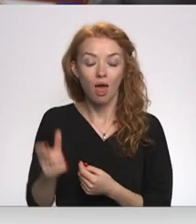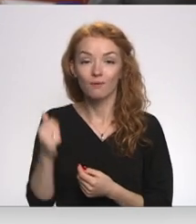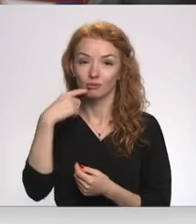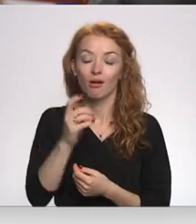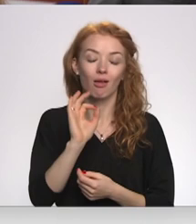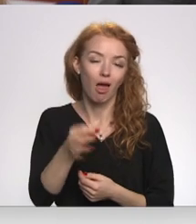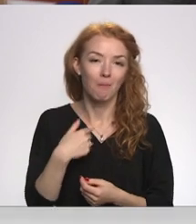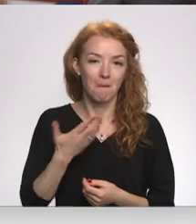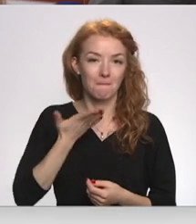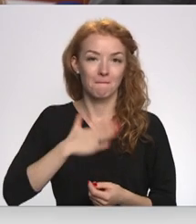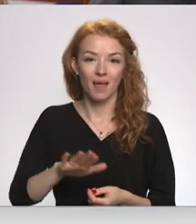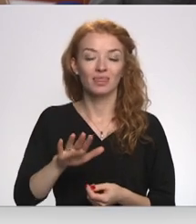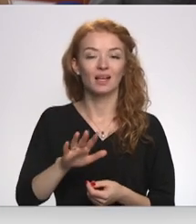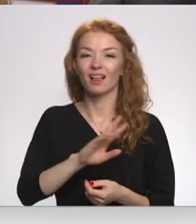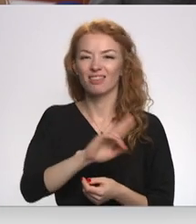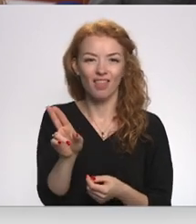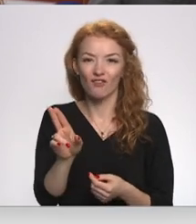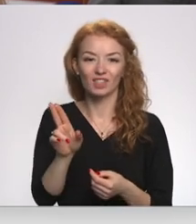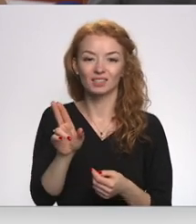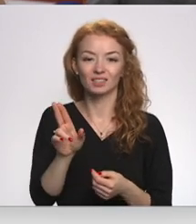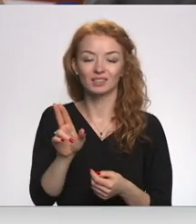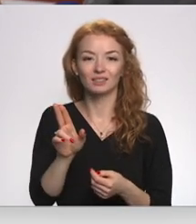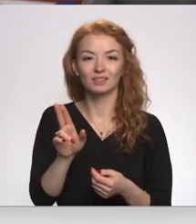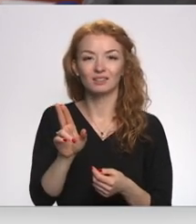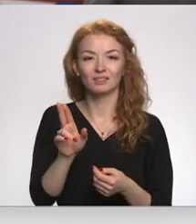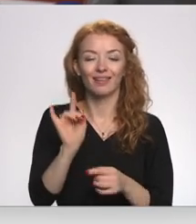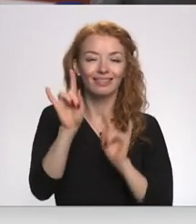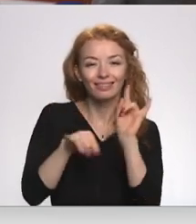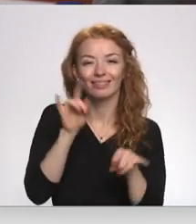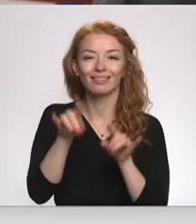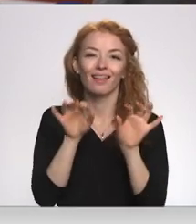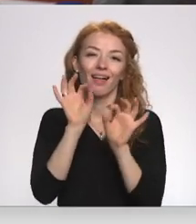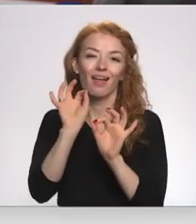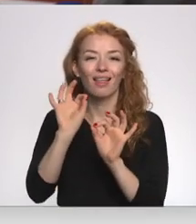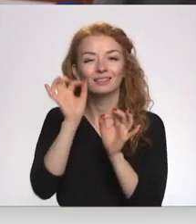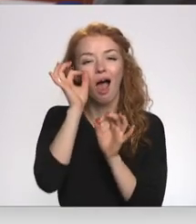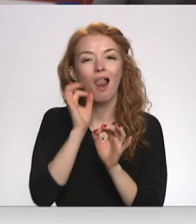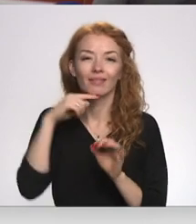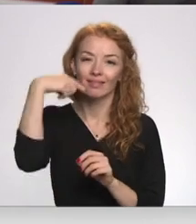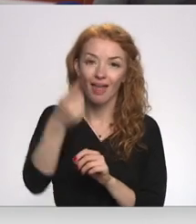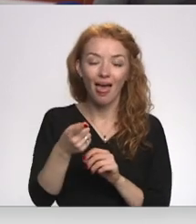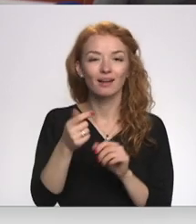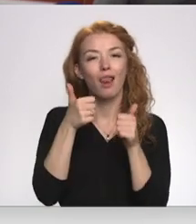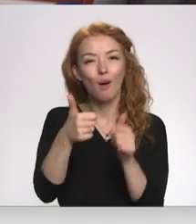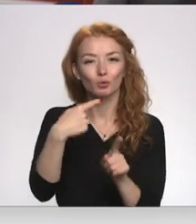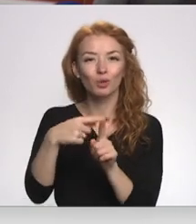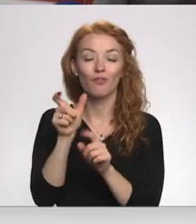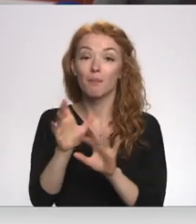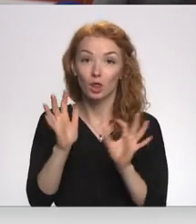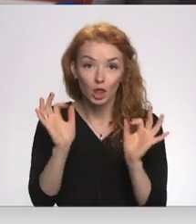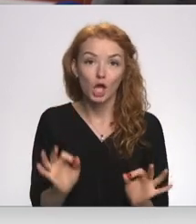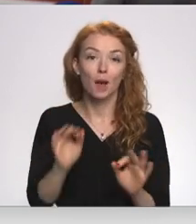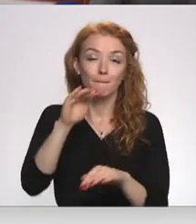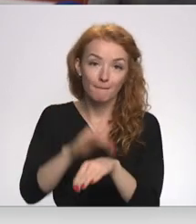ja nevis teiksim, kaut kā glainīgi vai lišķīgi saka, ja tur labas vārdas, bet novērtē